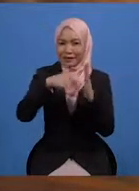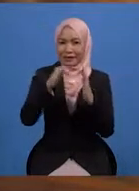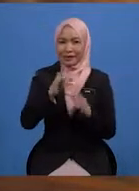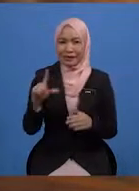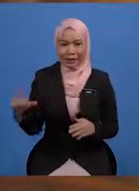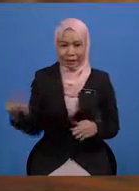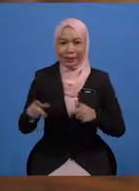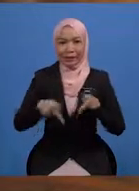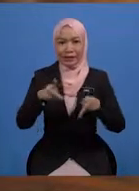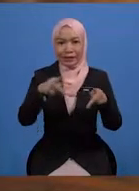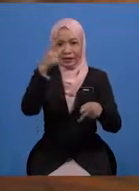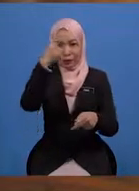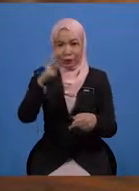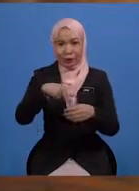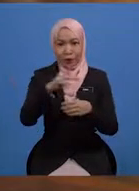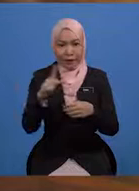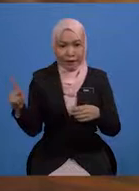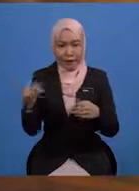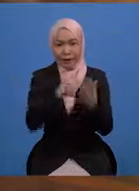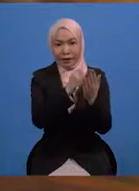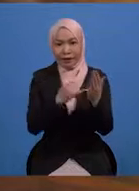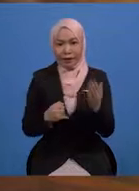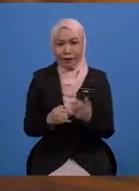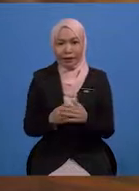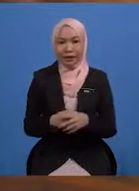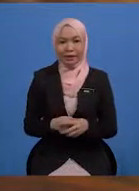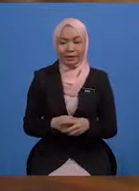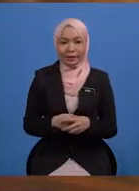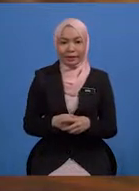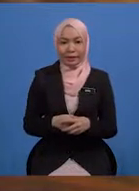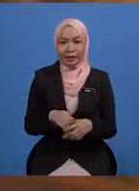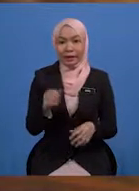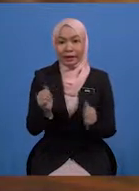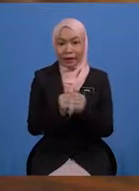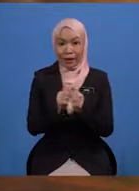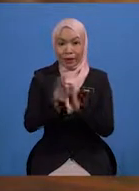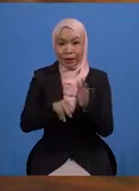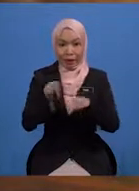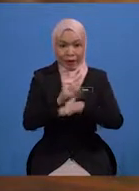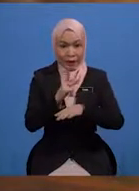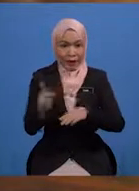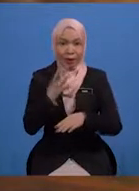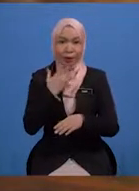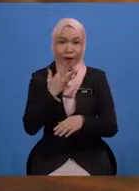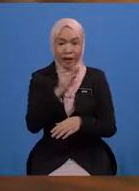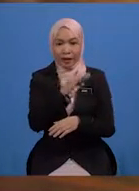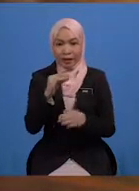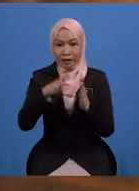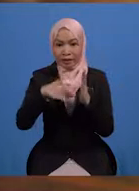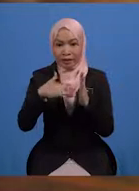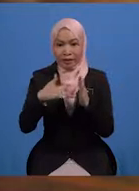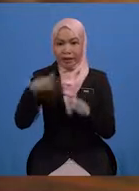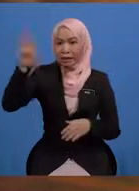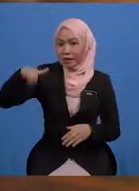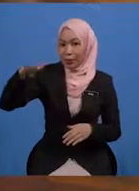seni dengan menggunakan bahan tara pewarna atau cat yang disapu ke atas